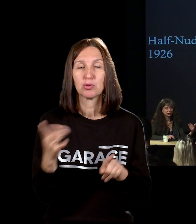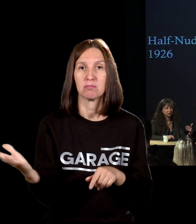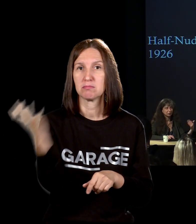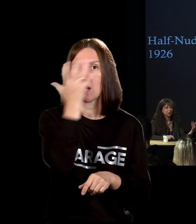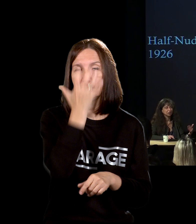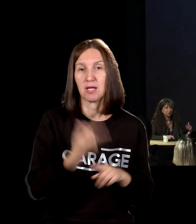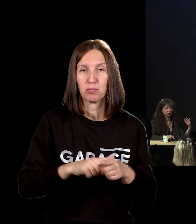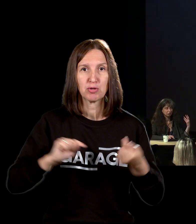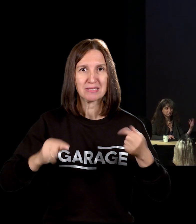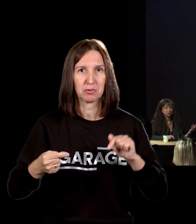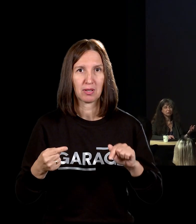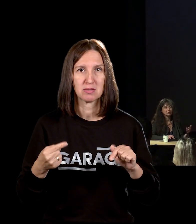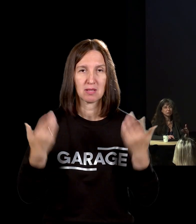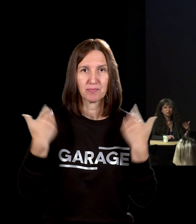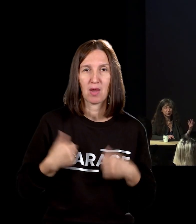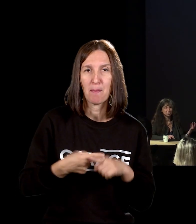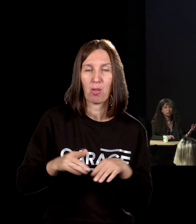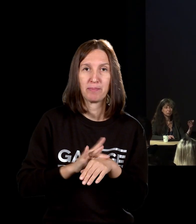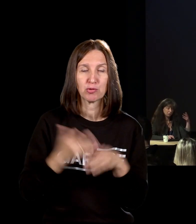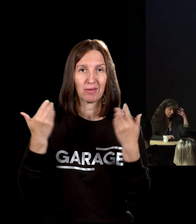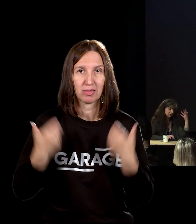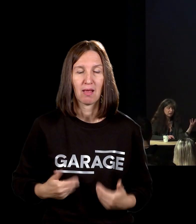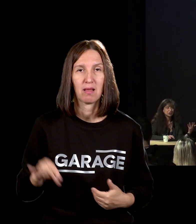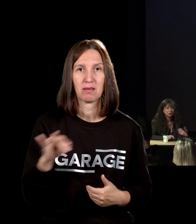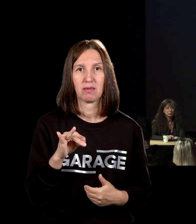типа, контраст этого тела,